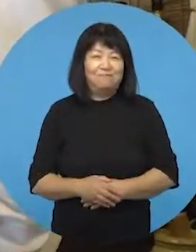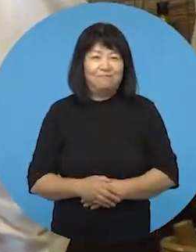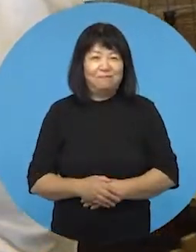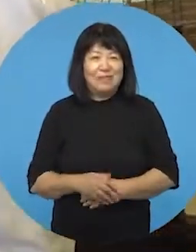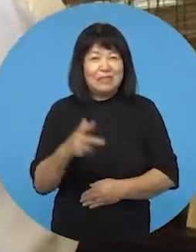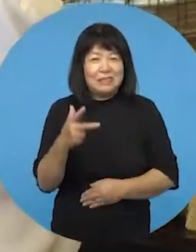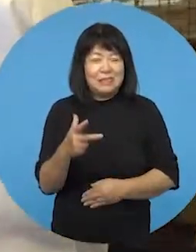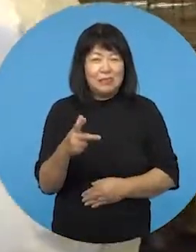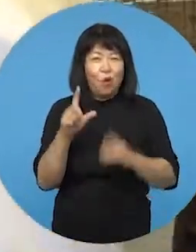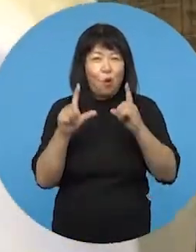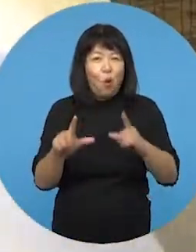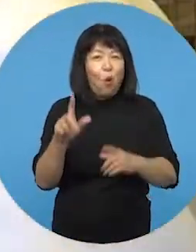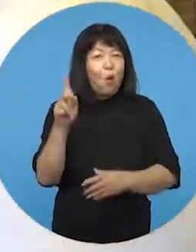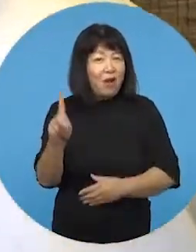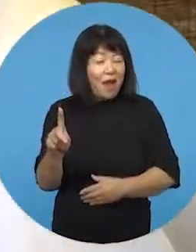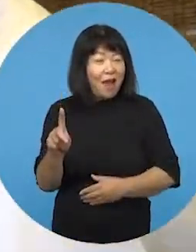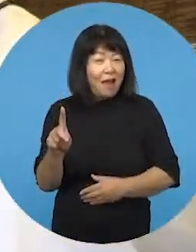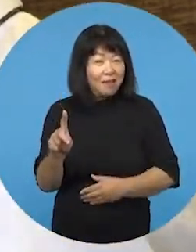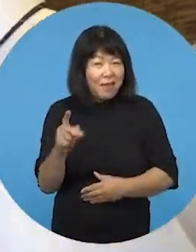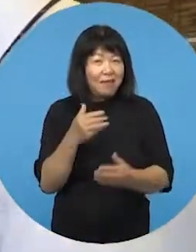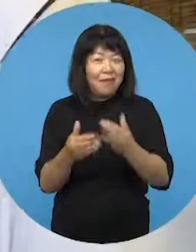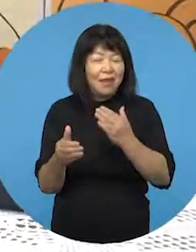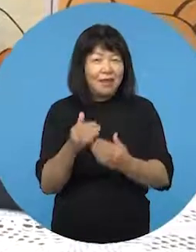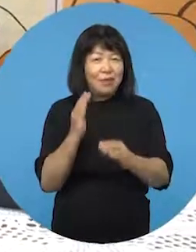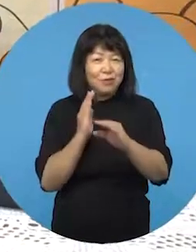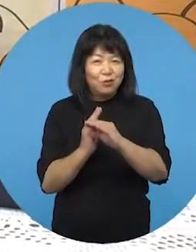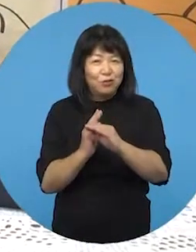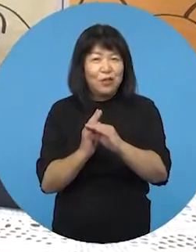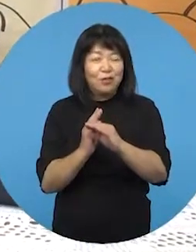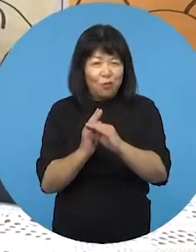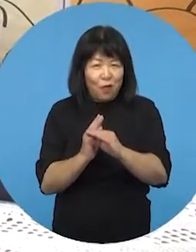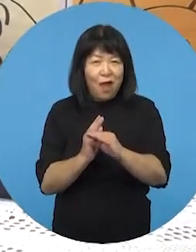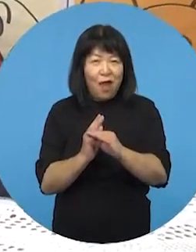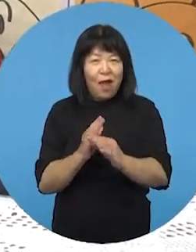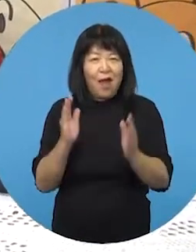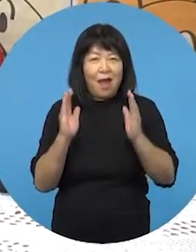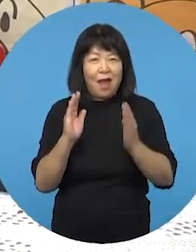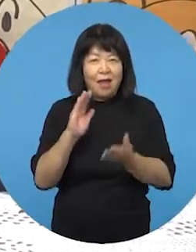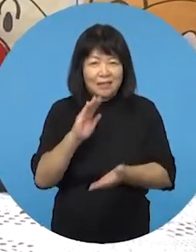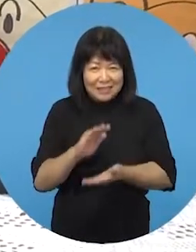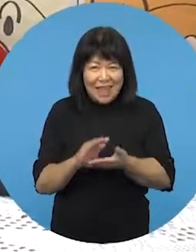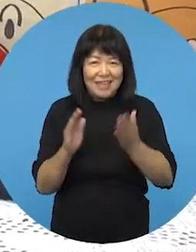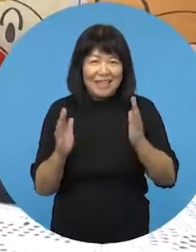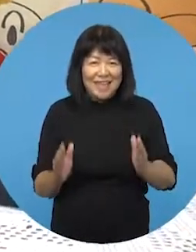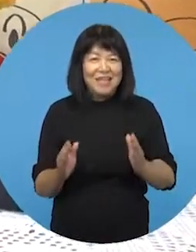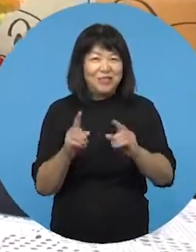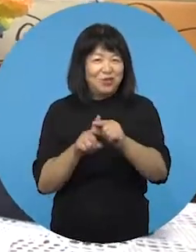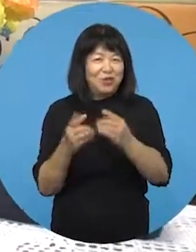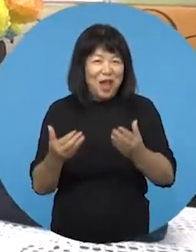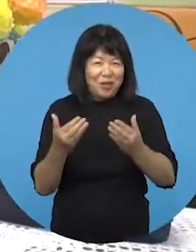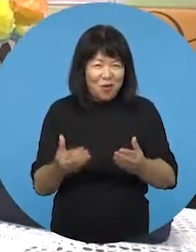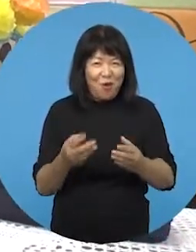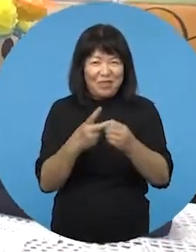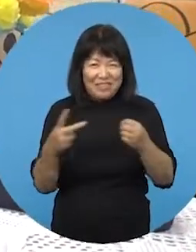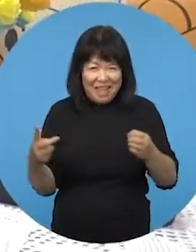市の広報課で職場体験を行ったのは宣言中2年生の熊尾英吾くん。